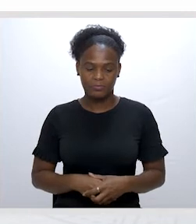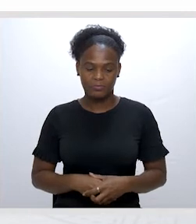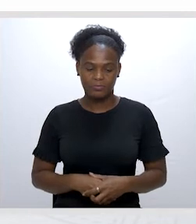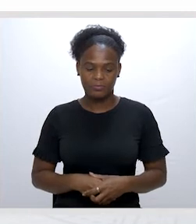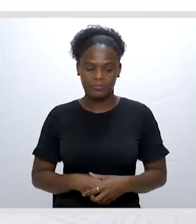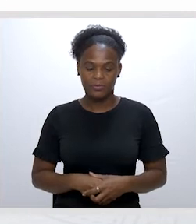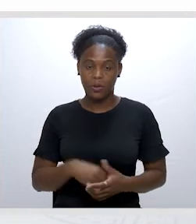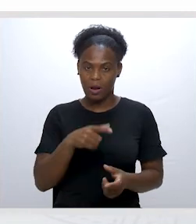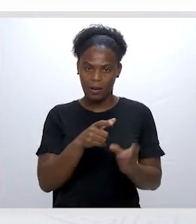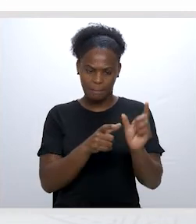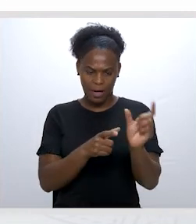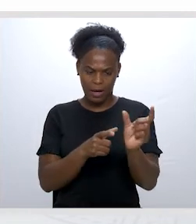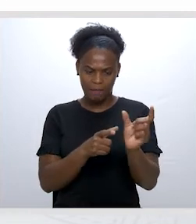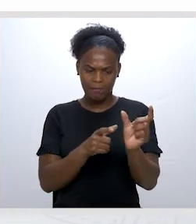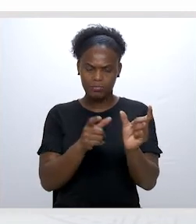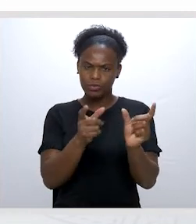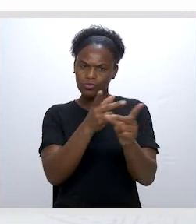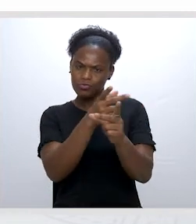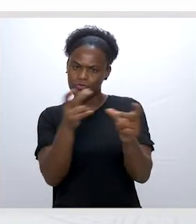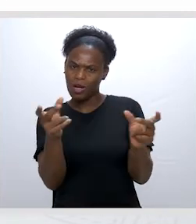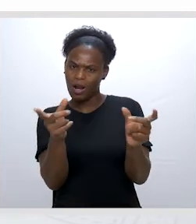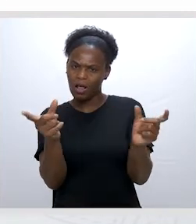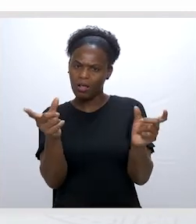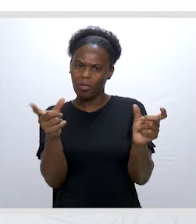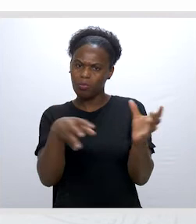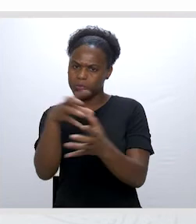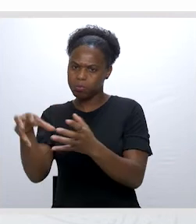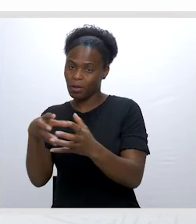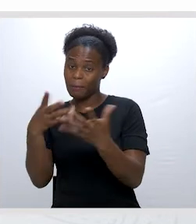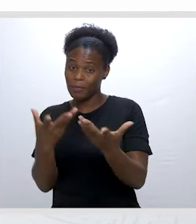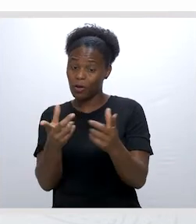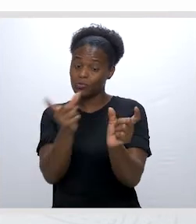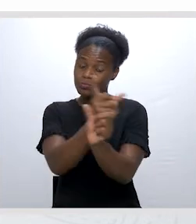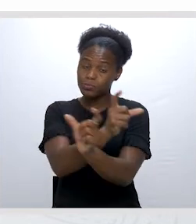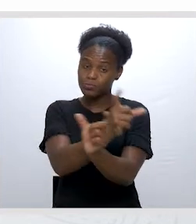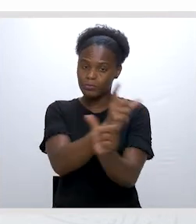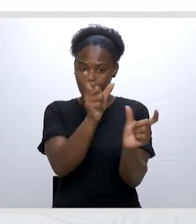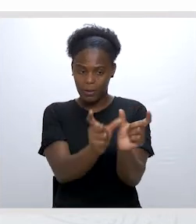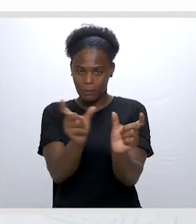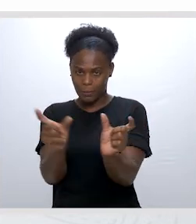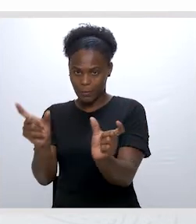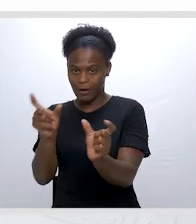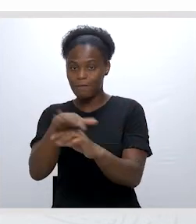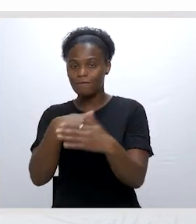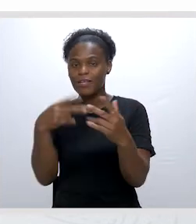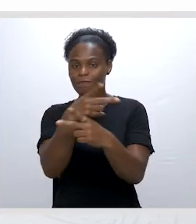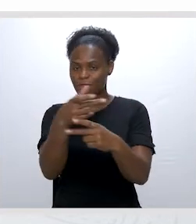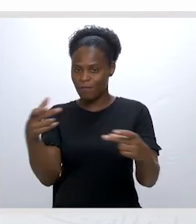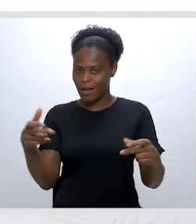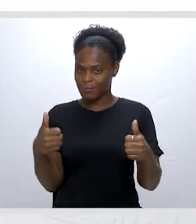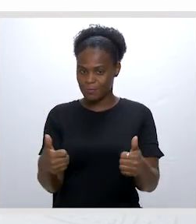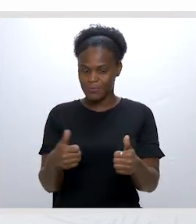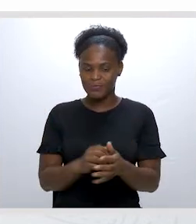Mets en ordre les mots pour former des phrases. Dans la ligne